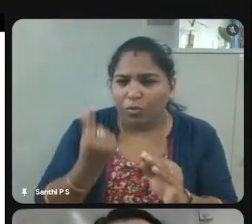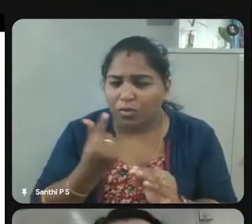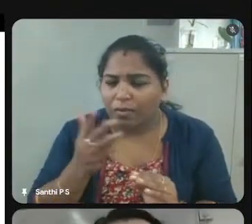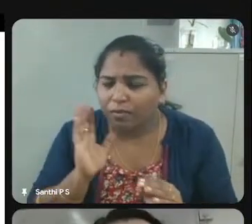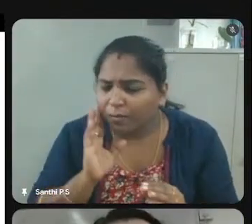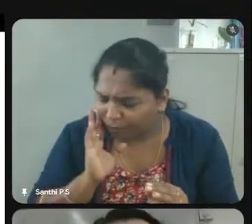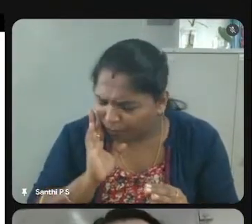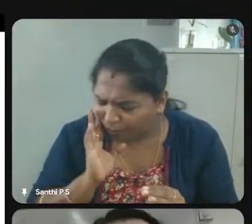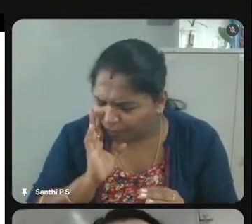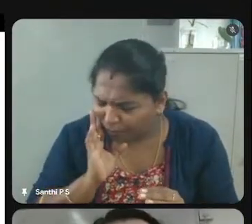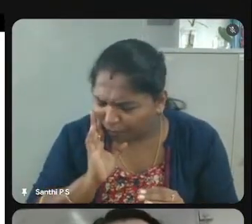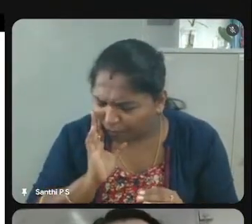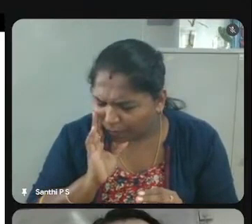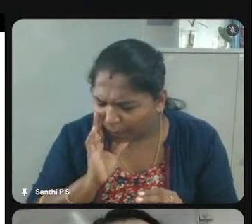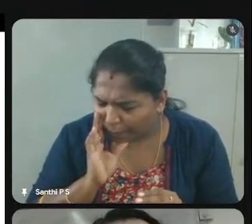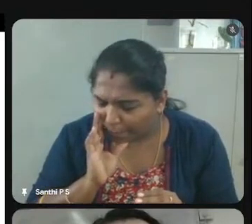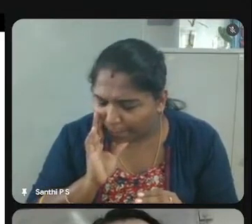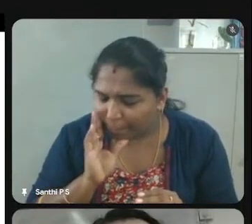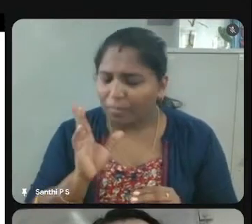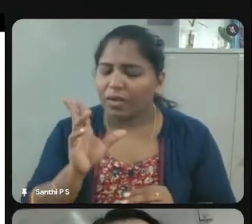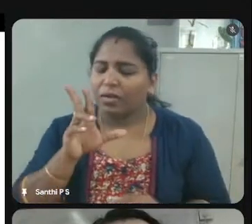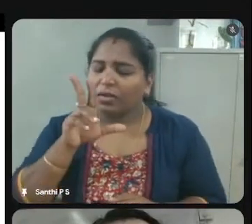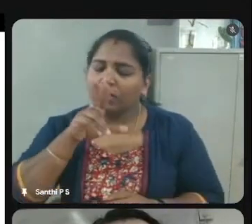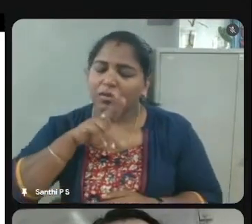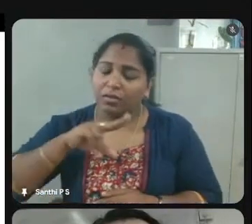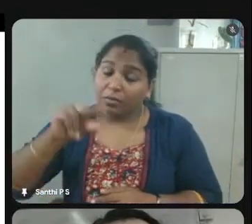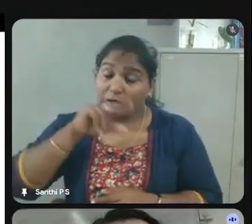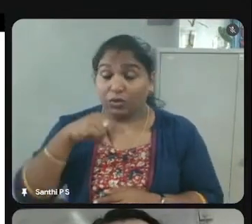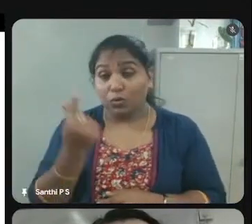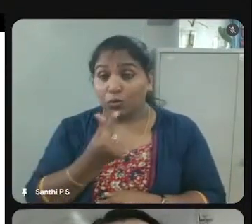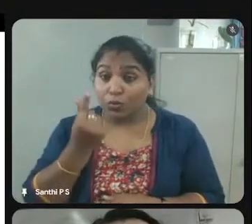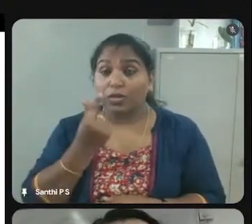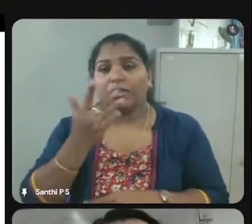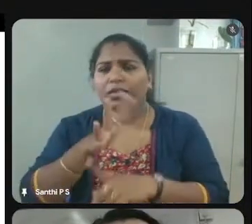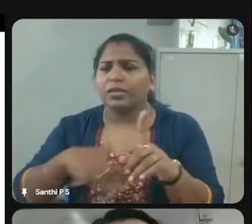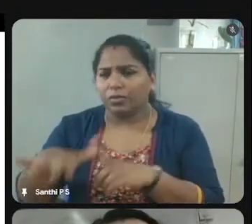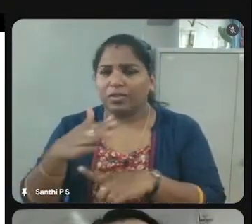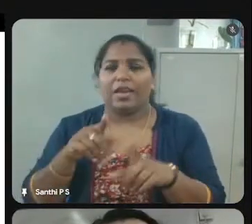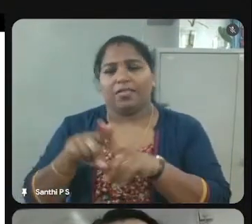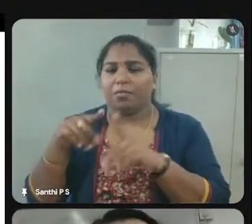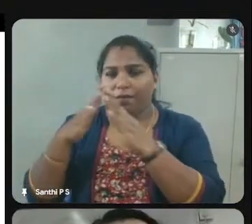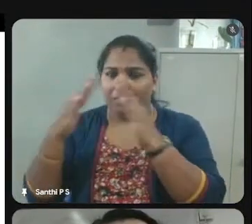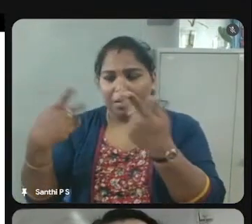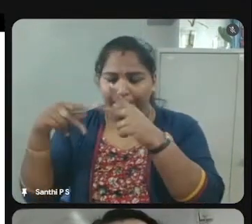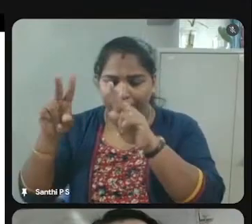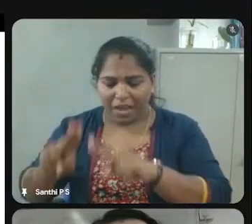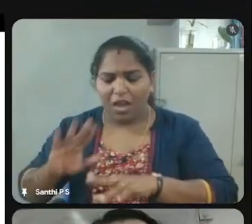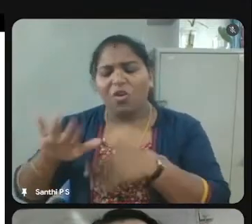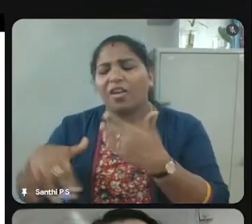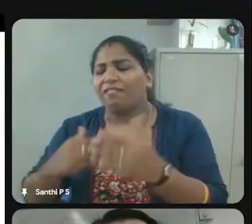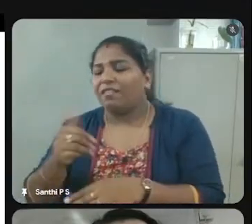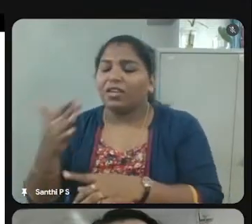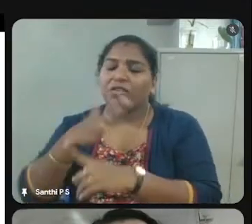അതുപോലെ തന്നെ തിരിച്ച് യൂസ് ചെയ്യുന്ന സാഹചര്യങ്ങൾ ഞങ്ങൾ അത് ഇവിടെ പ്രോത്സാഹിപ്പിക്കാണ്ട് ശ്രമിക്കുക. ഇപ്പൊ വീട്ടിൽ വരുമ്പോഴോ അല്ലെങ്കിൽ മറ്റേതെങ്കിലും